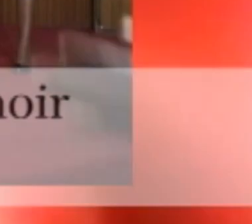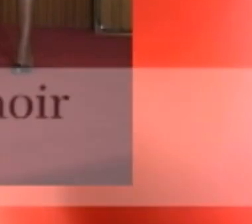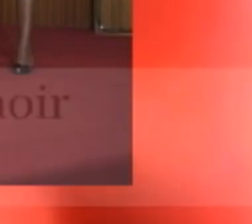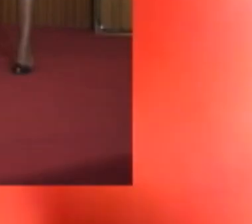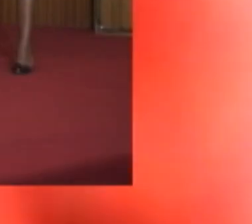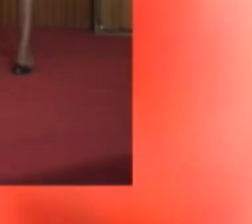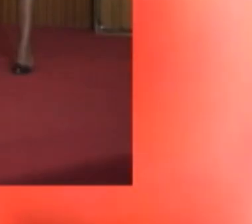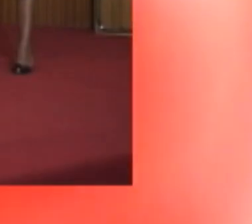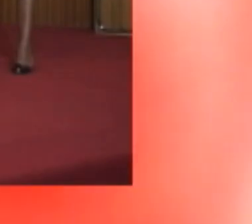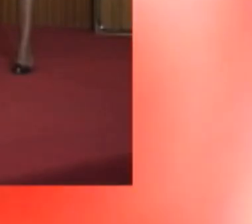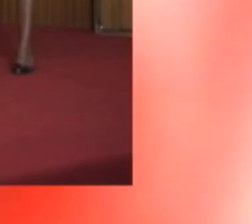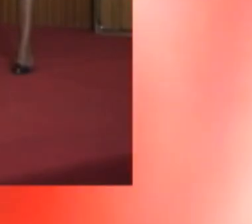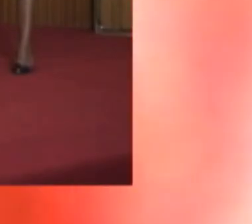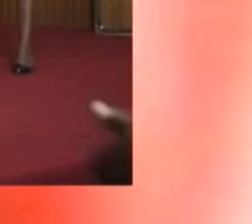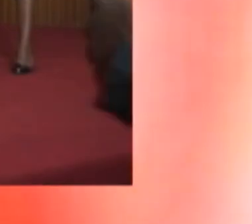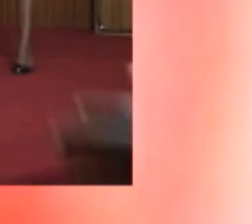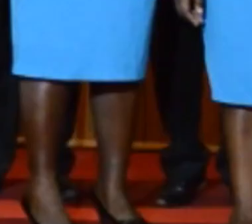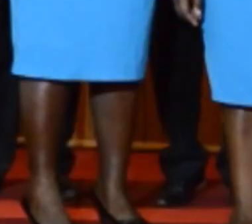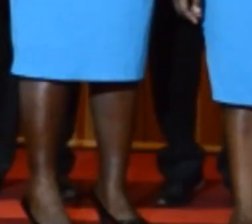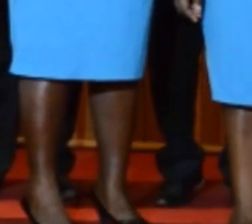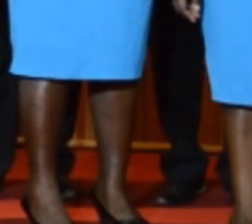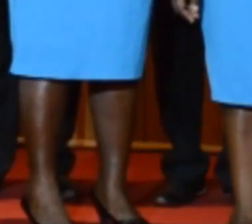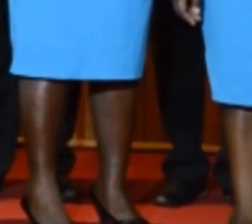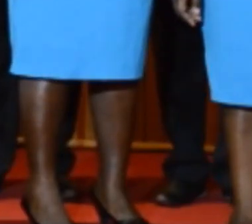zvashata mwana wenyu narenesha